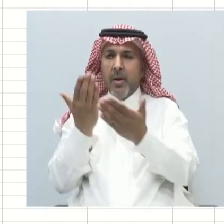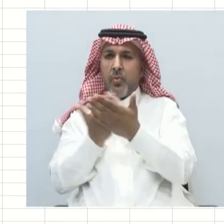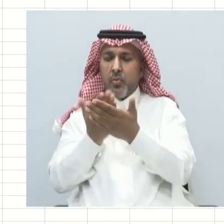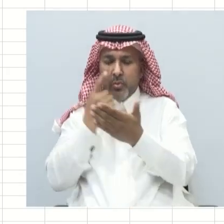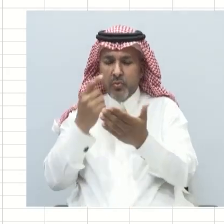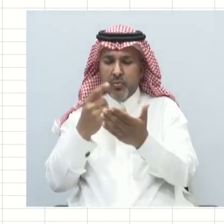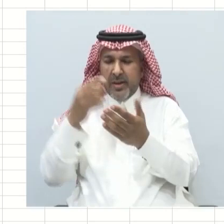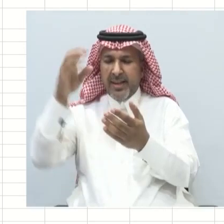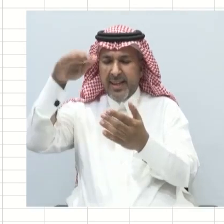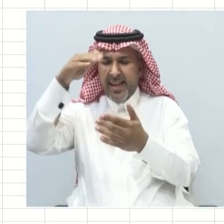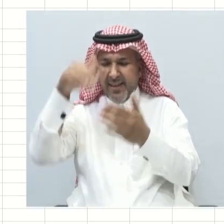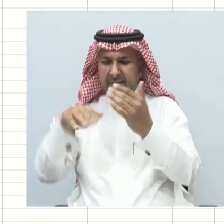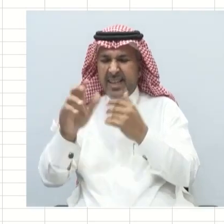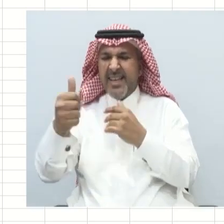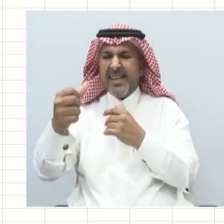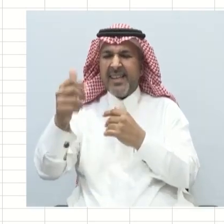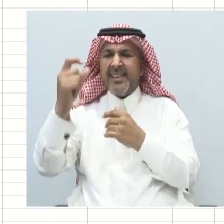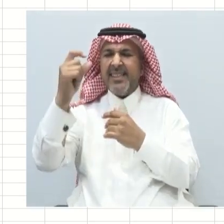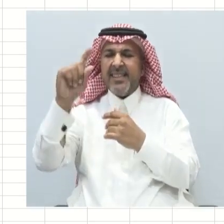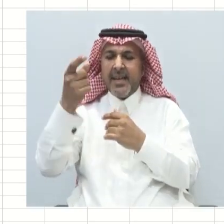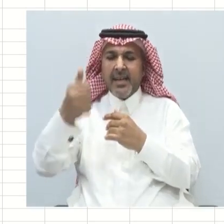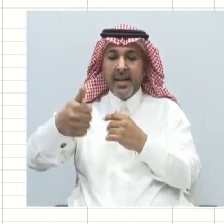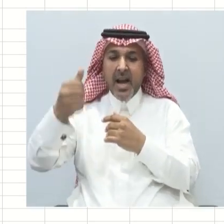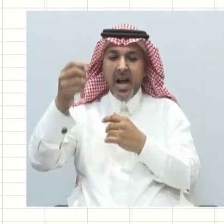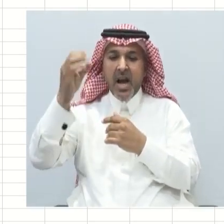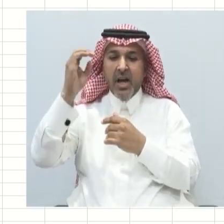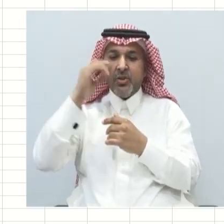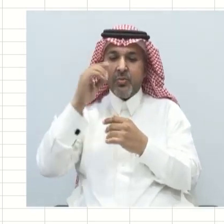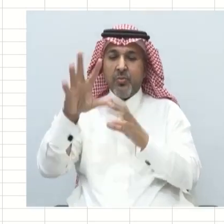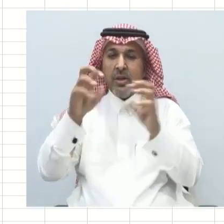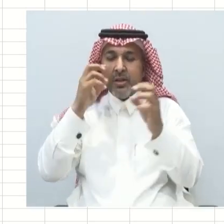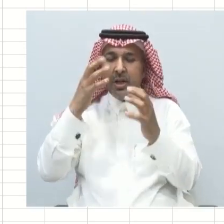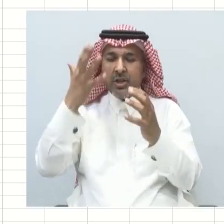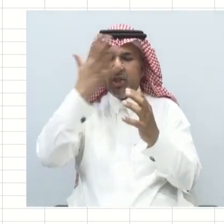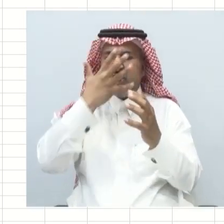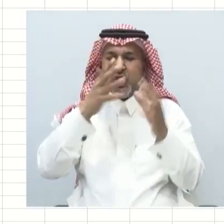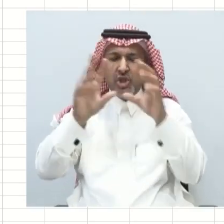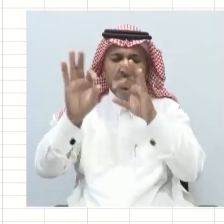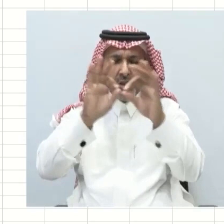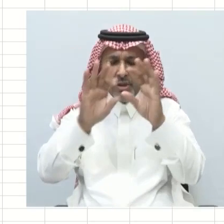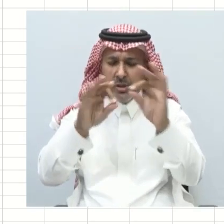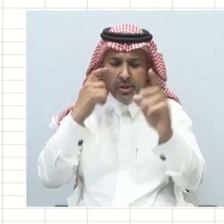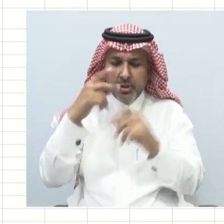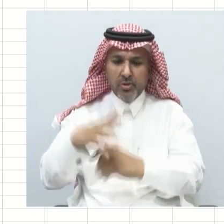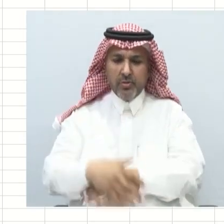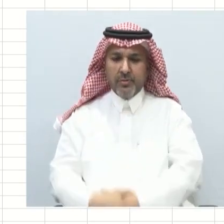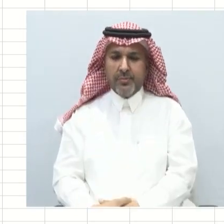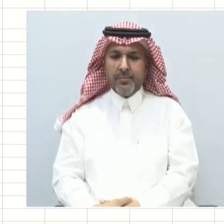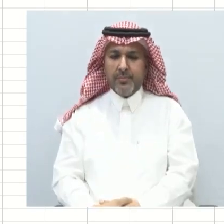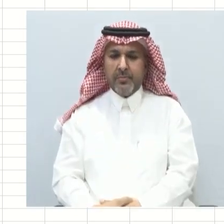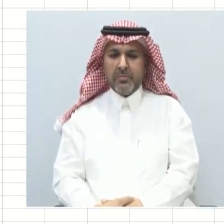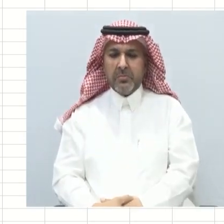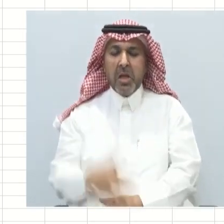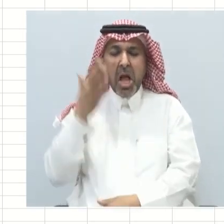ادراج وبعد ذلك يعني تختار من الاشكال الموجوده طبعا هناك رسمات او